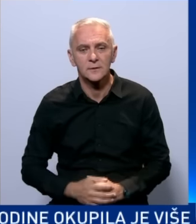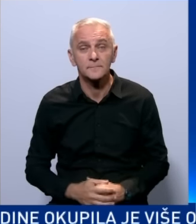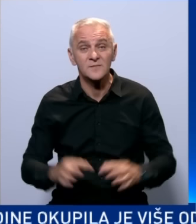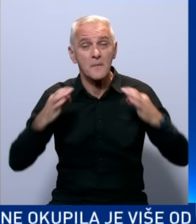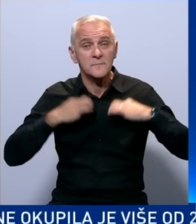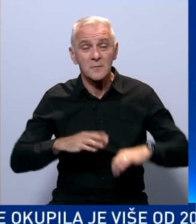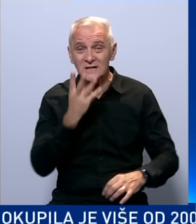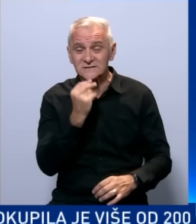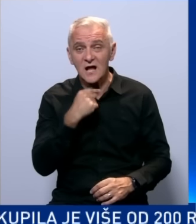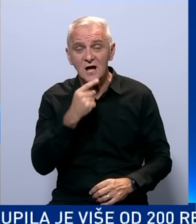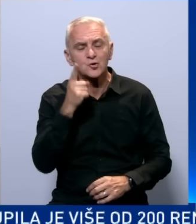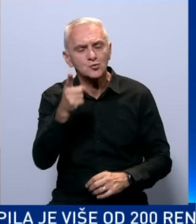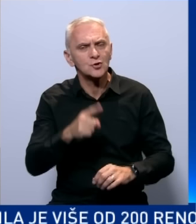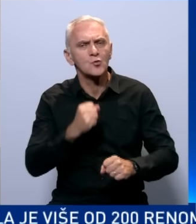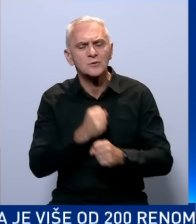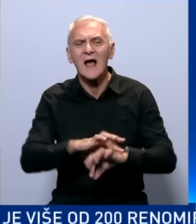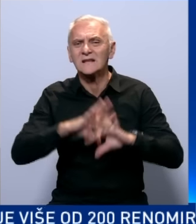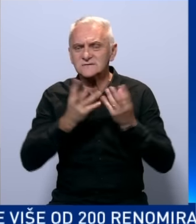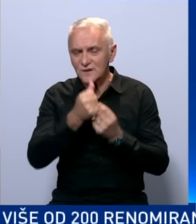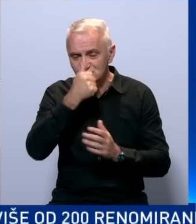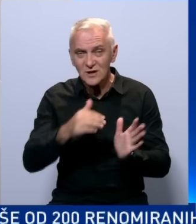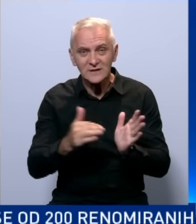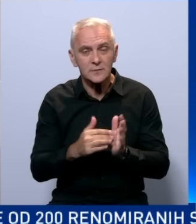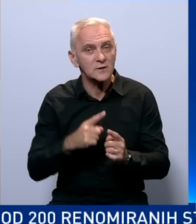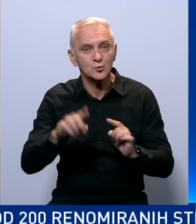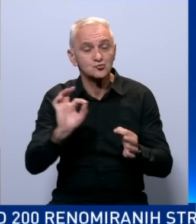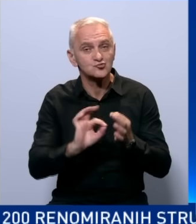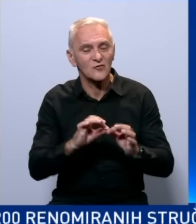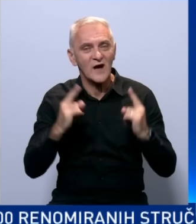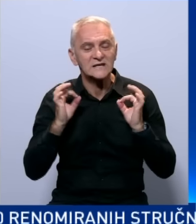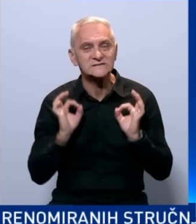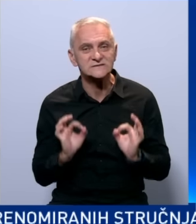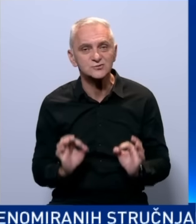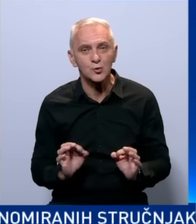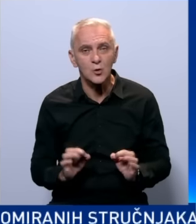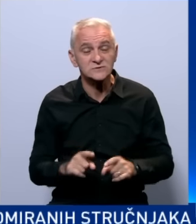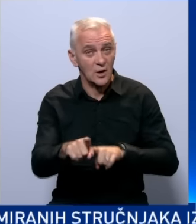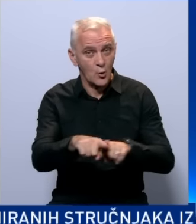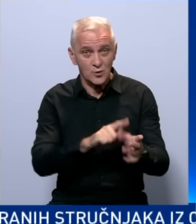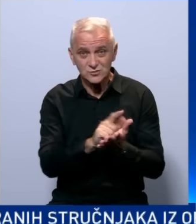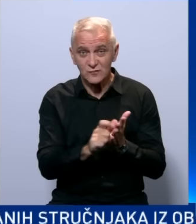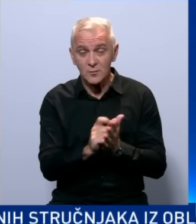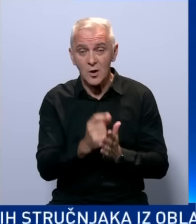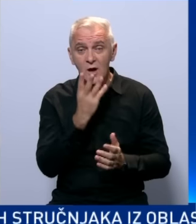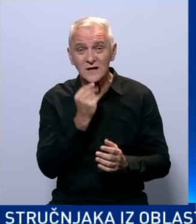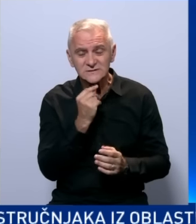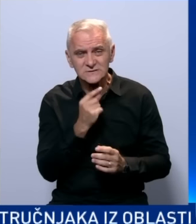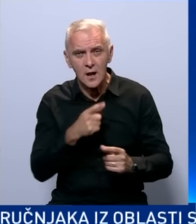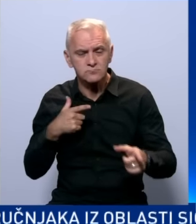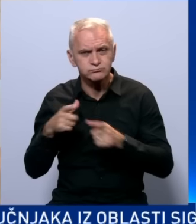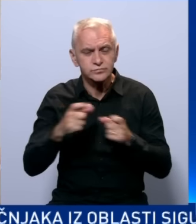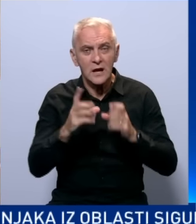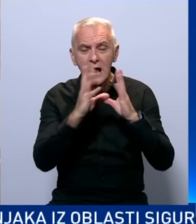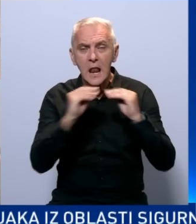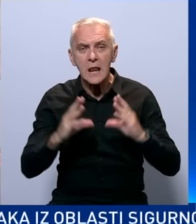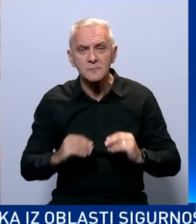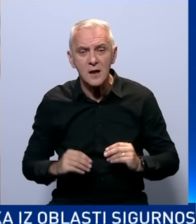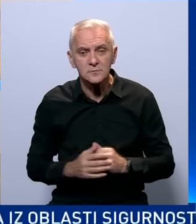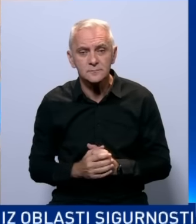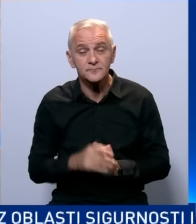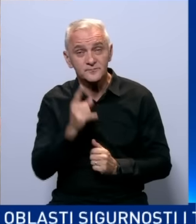Izraela rekao je da će on učiniti sve što je potrebno kako bi se očuvala sigurnost, dok se istovremeno Izrael nalazi u razmjeni vatre s Libanom.